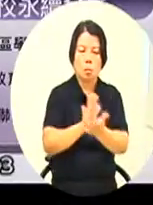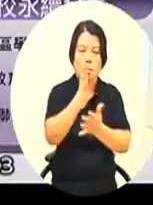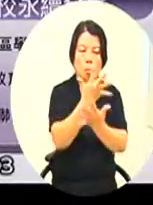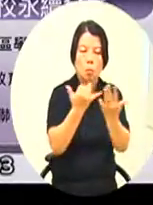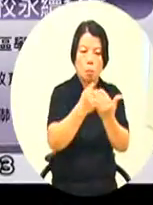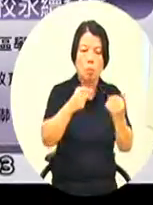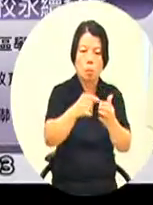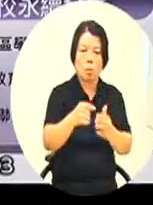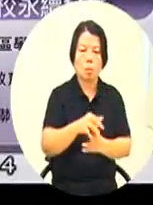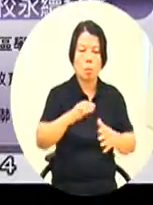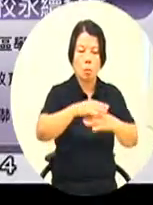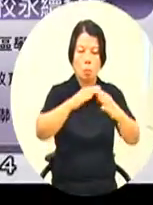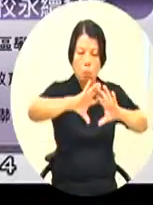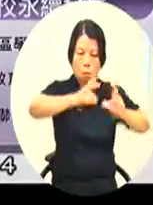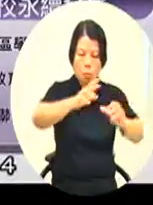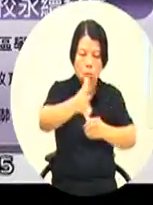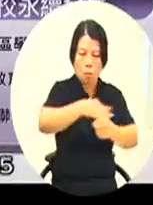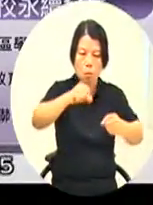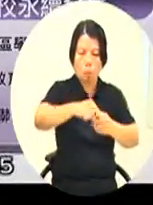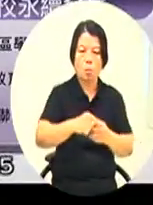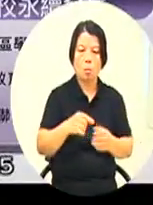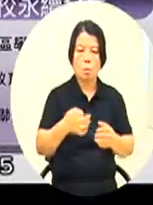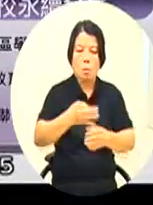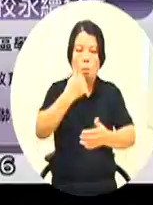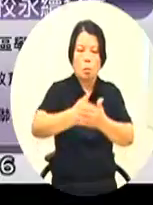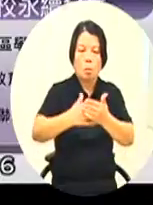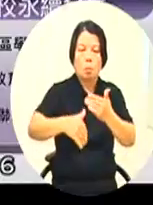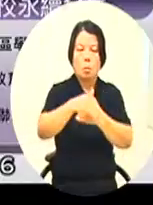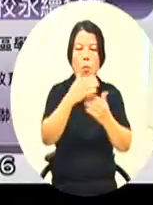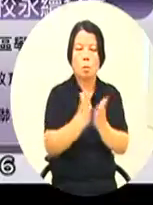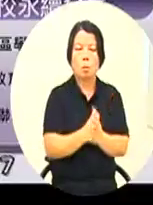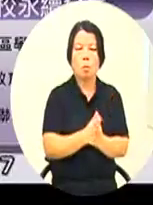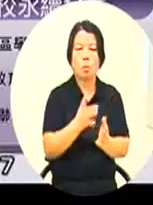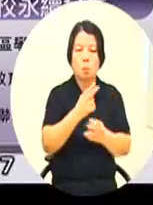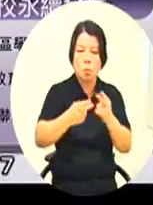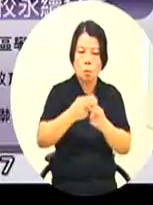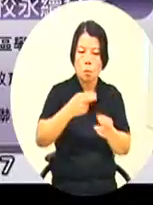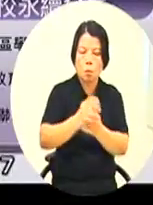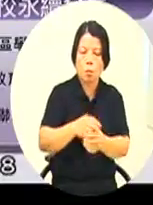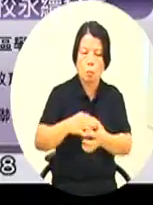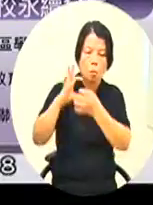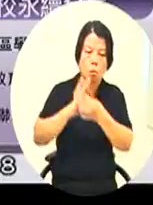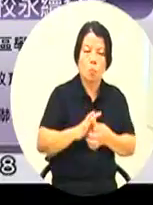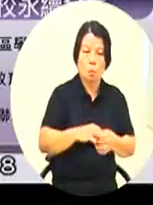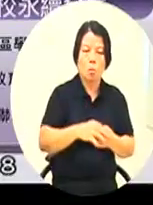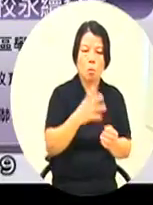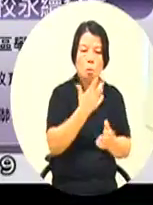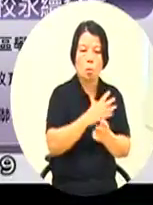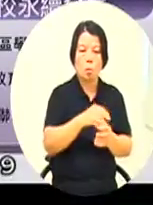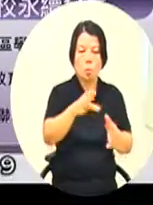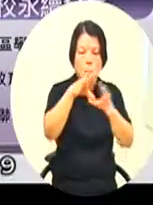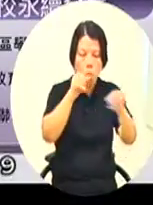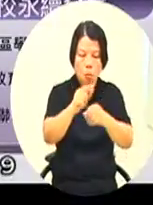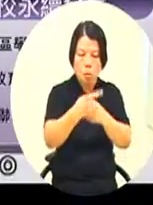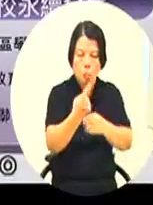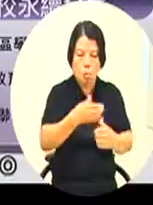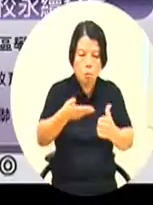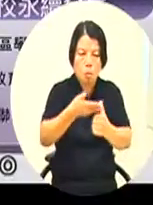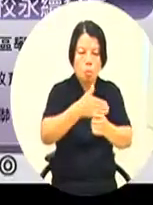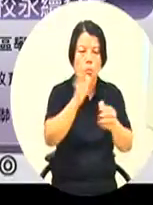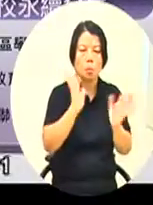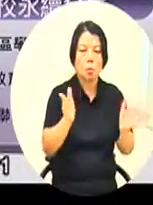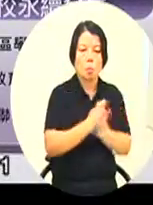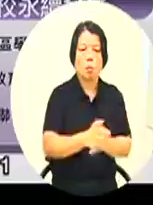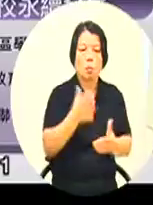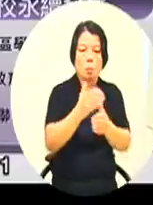到全国会考减息到底怎么做，西级哦，然后如何继续整合人资源来培育人才，少子高